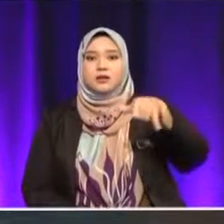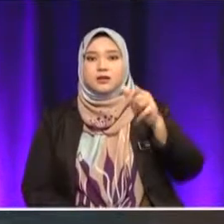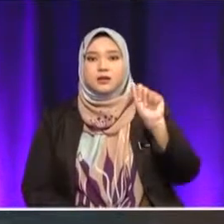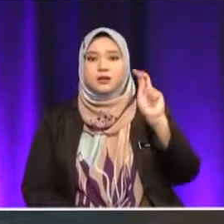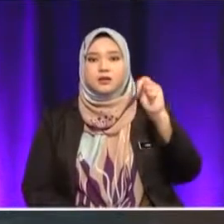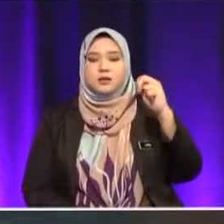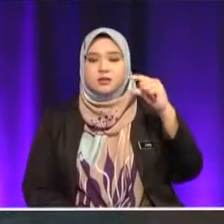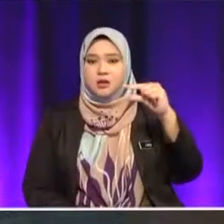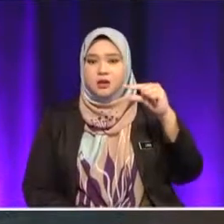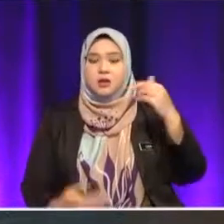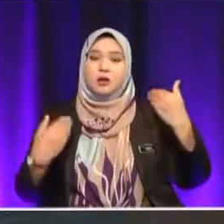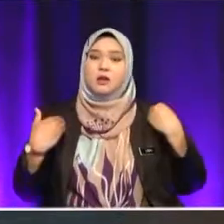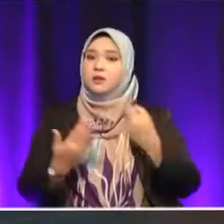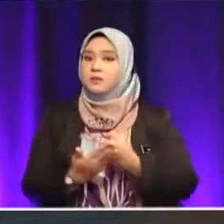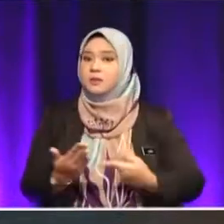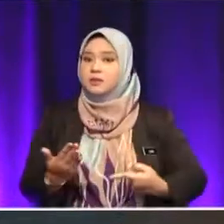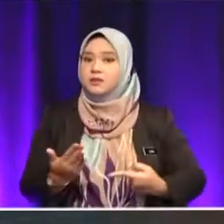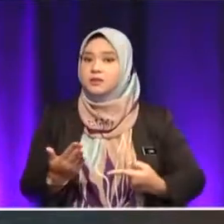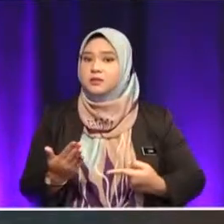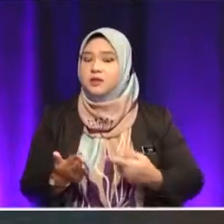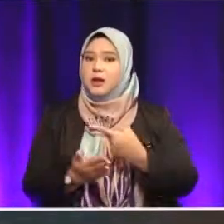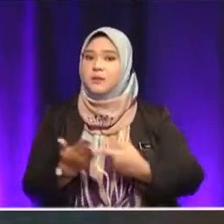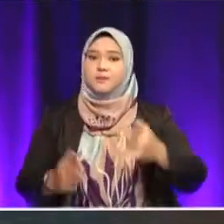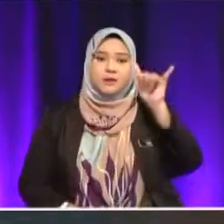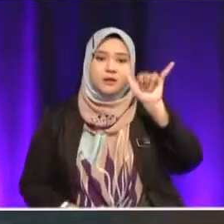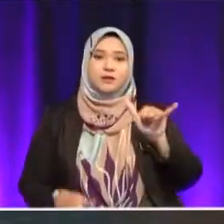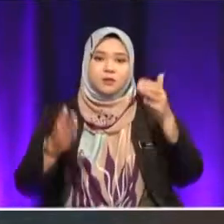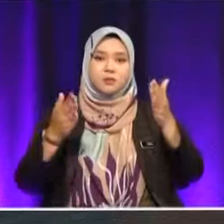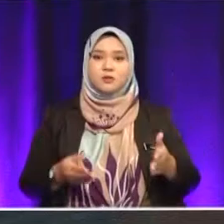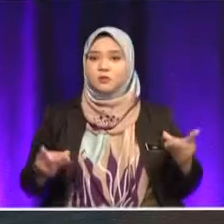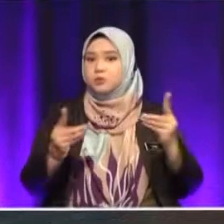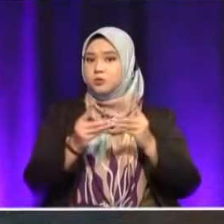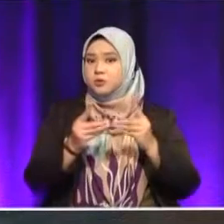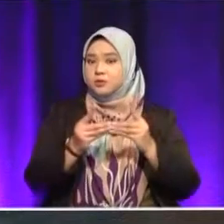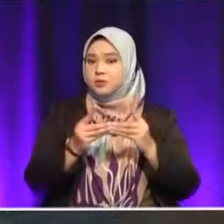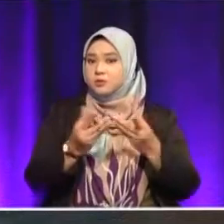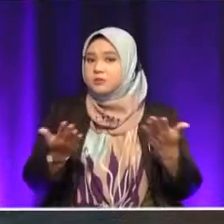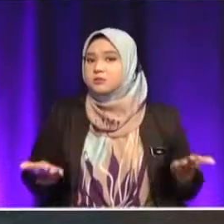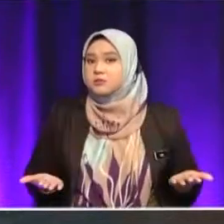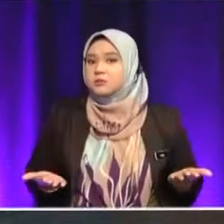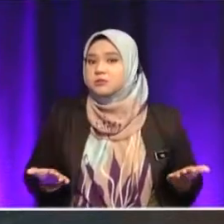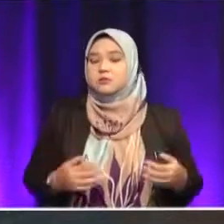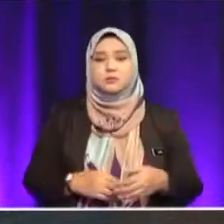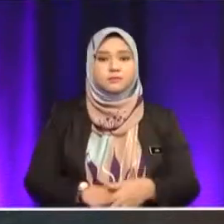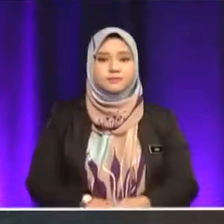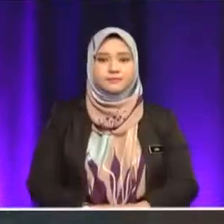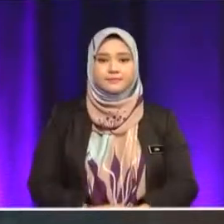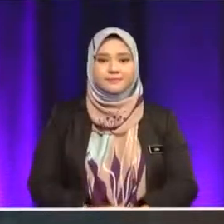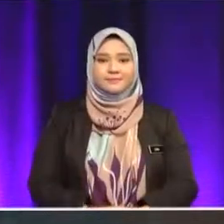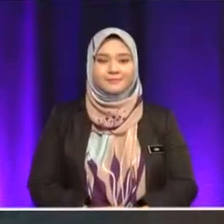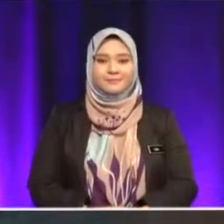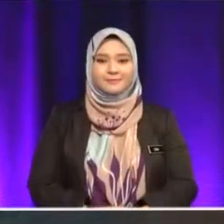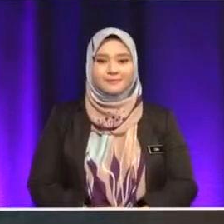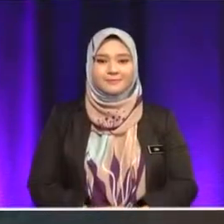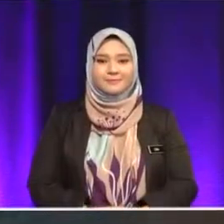Apakah penemuannya di dua tempat ini ya kita ada Nadira yang